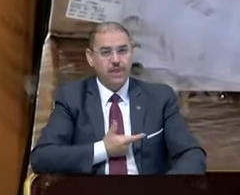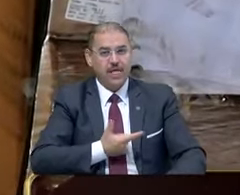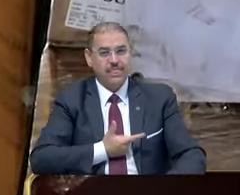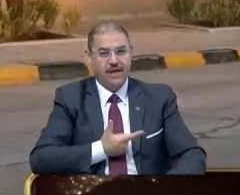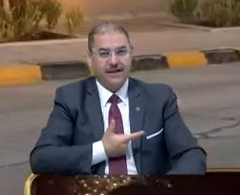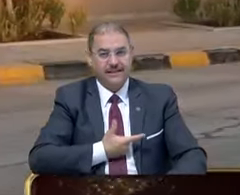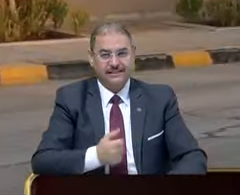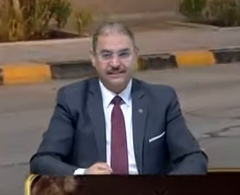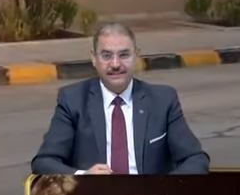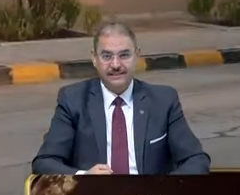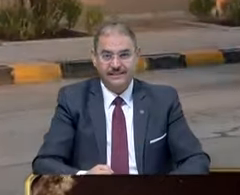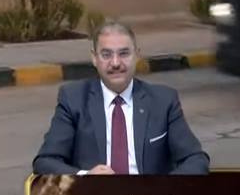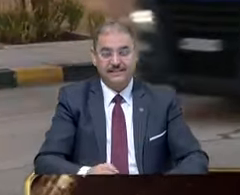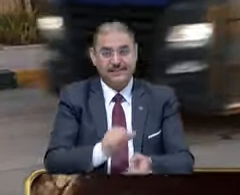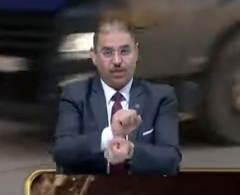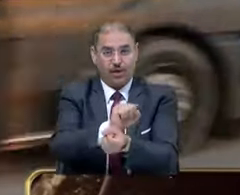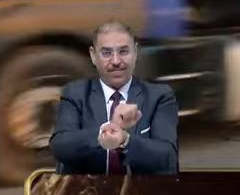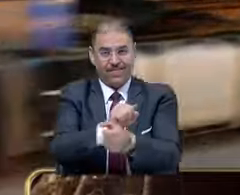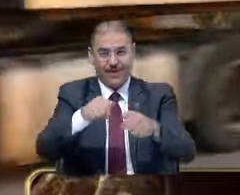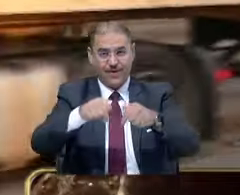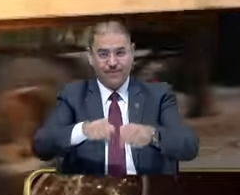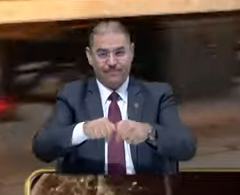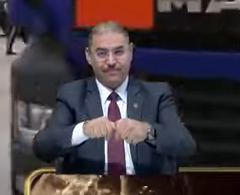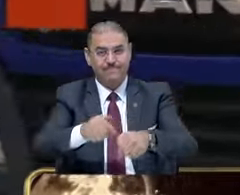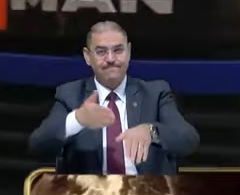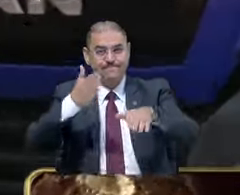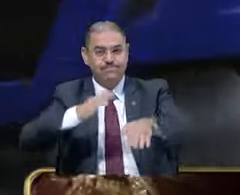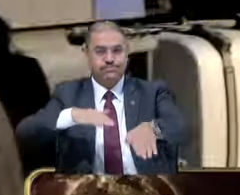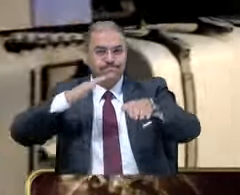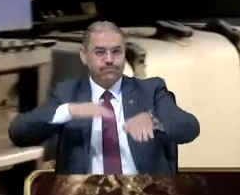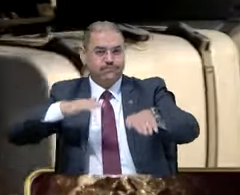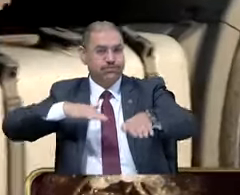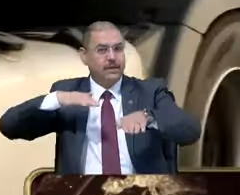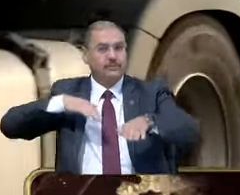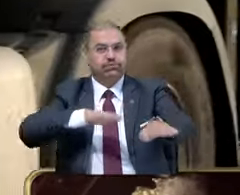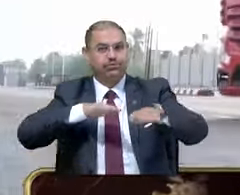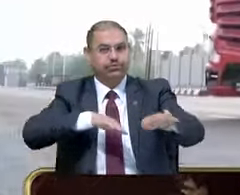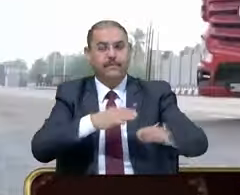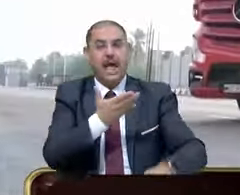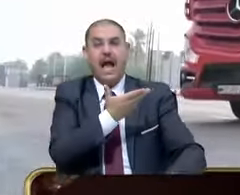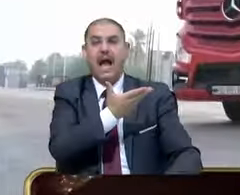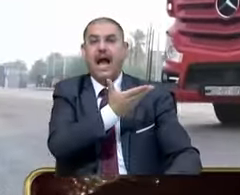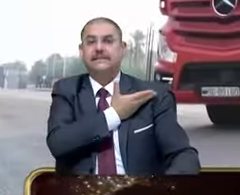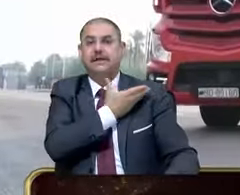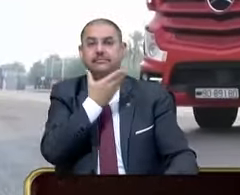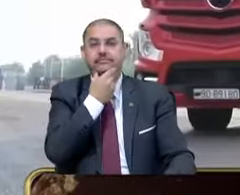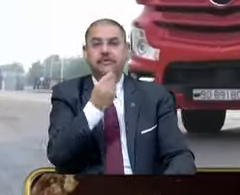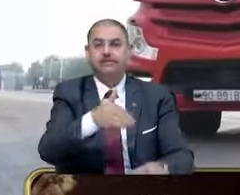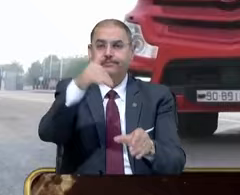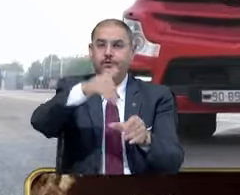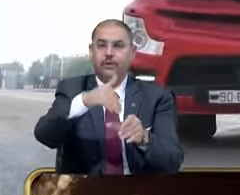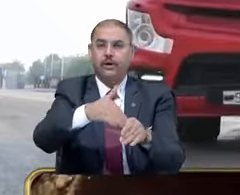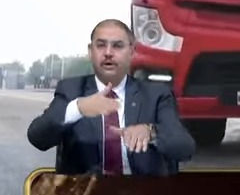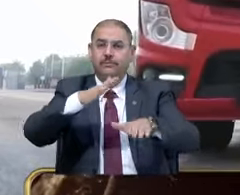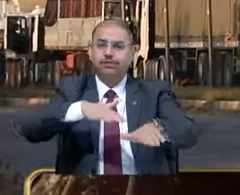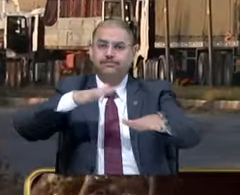الاردنيه الهاشميه قافله مساعدات اغاثه وانسانيه الى قطاع غزه وتضم القافله 20